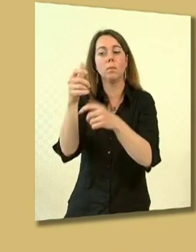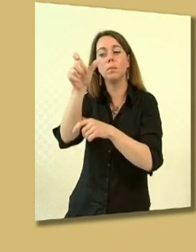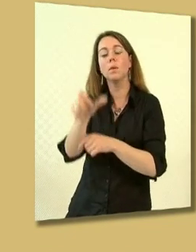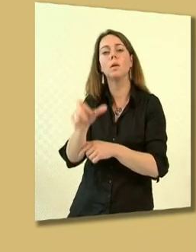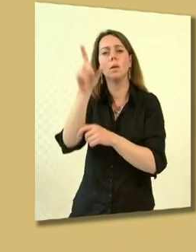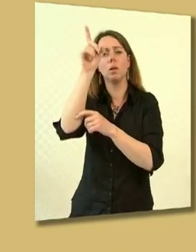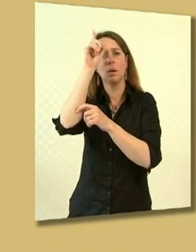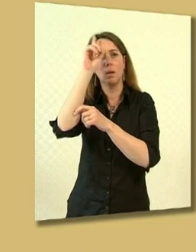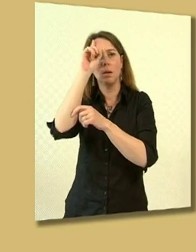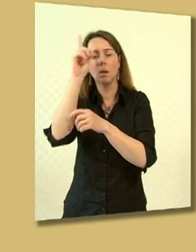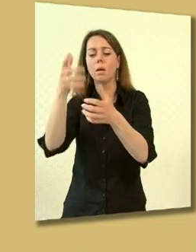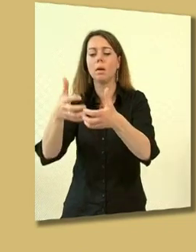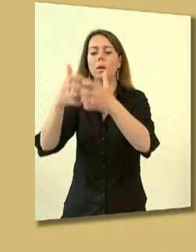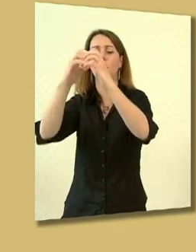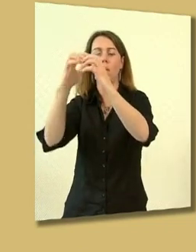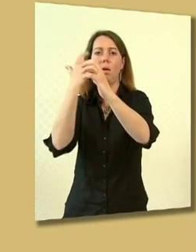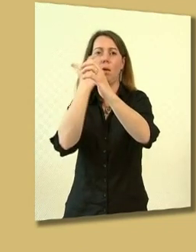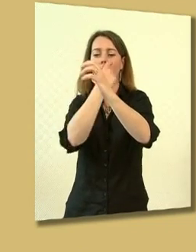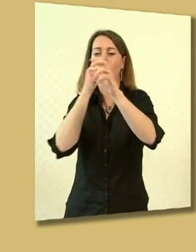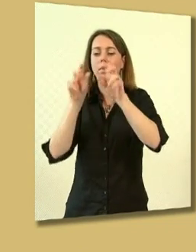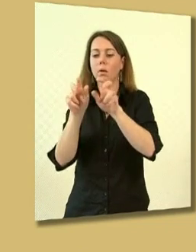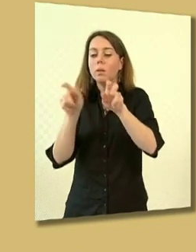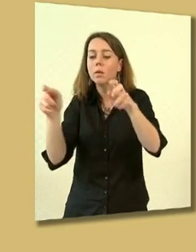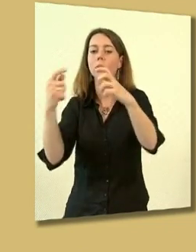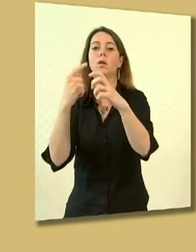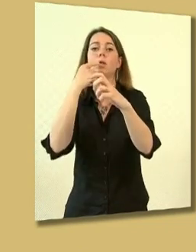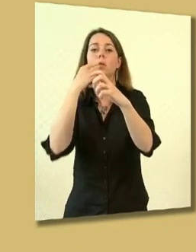de la fragilité des vaisseaux cérébraux et oculaires.